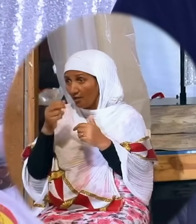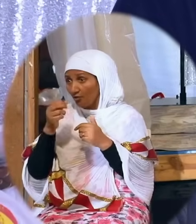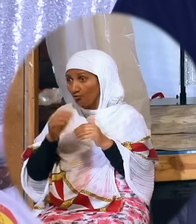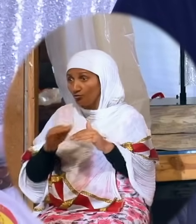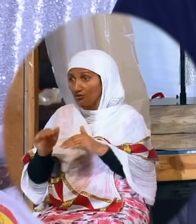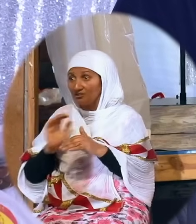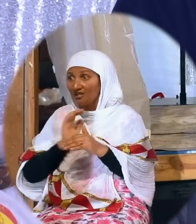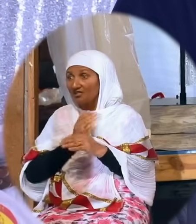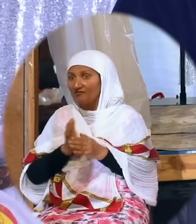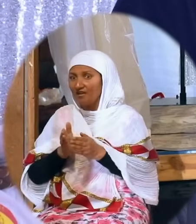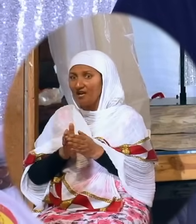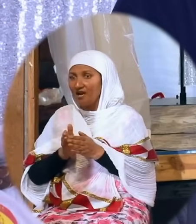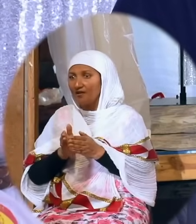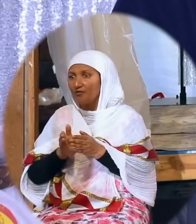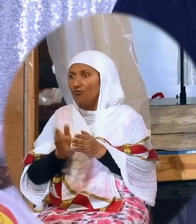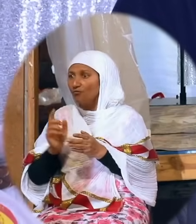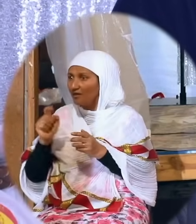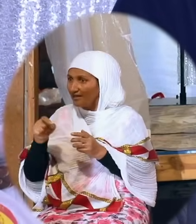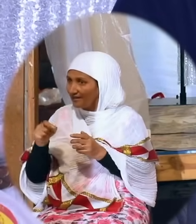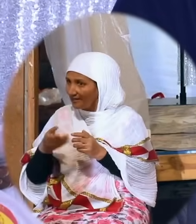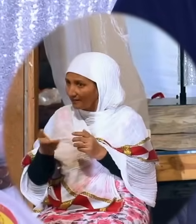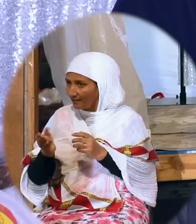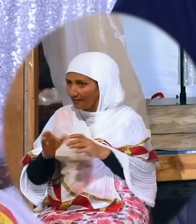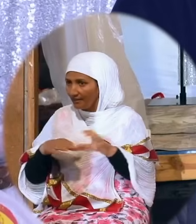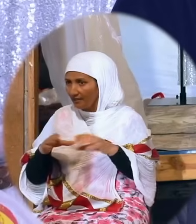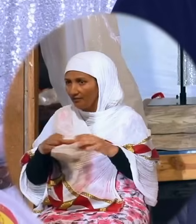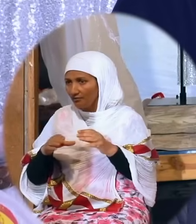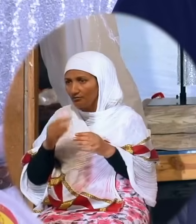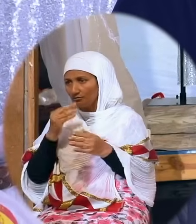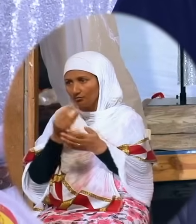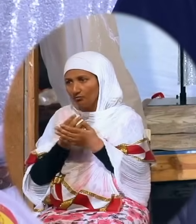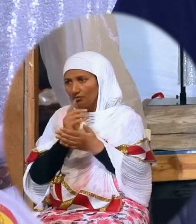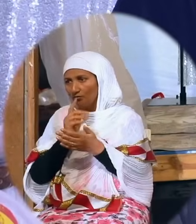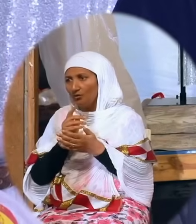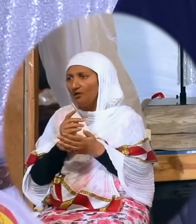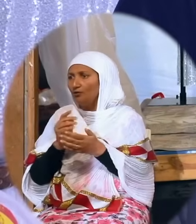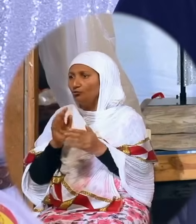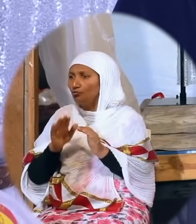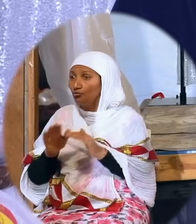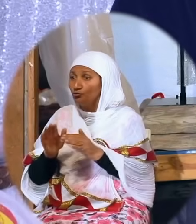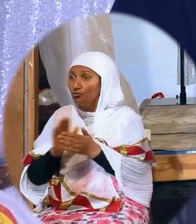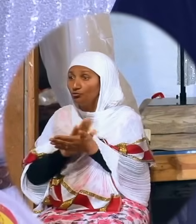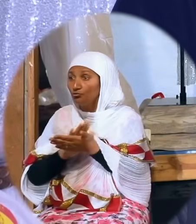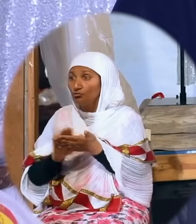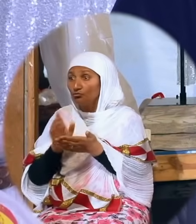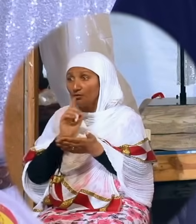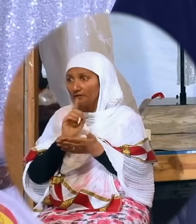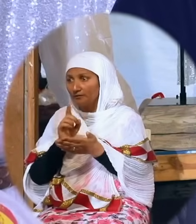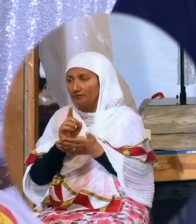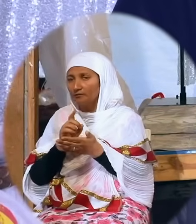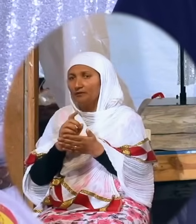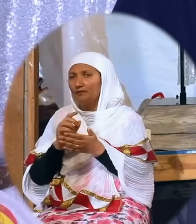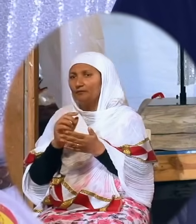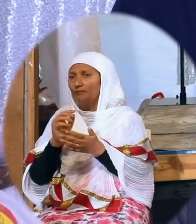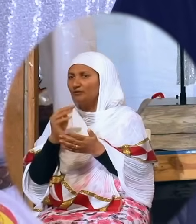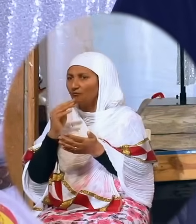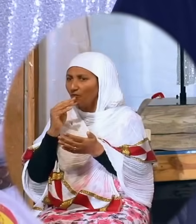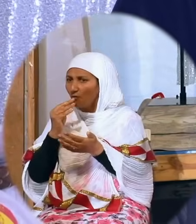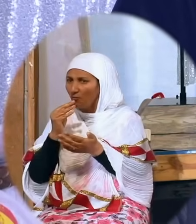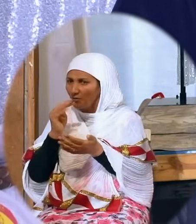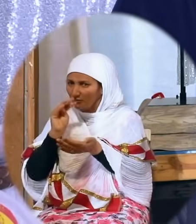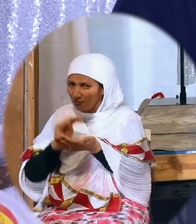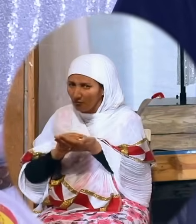አሁን ልጆች እንደ ንጹህ ወረቀት ናቸው ማንኛውም ሰው አሁን እንዳየነው ይሄንን መጥፎውን ነገር እንኳን